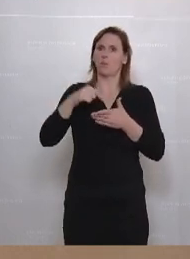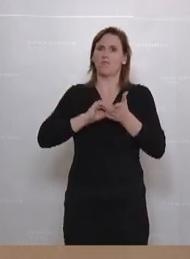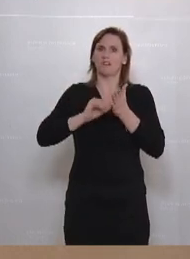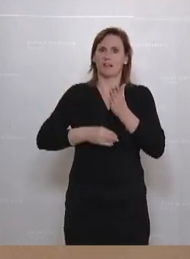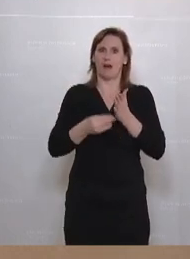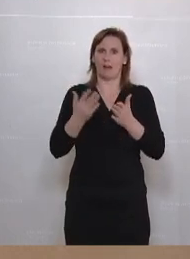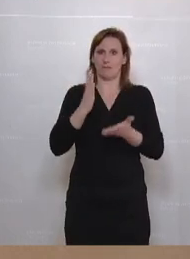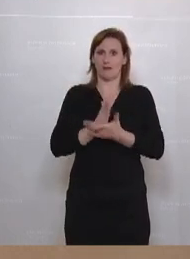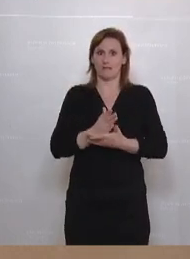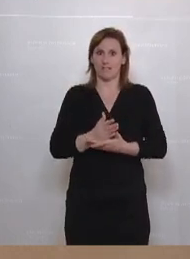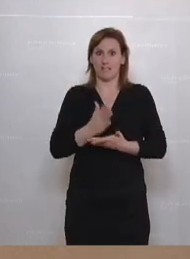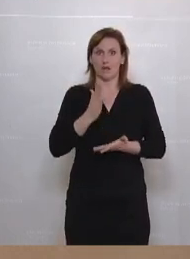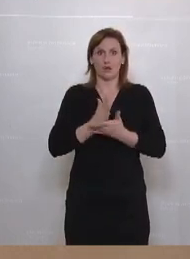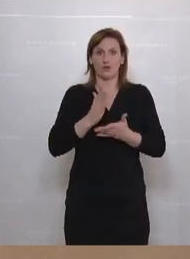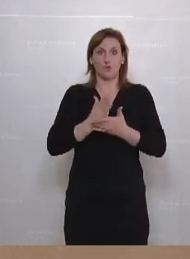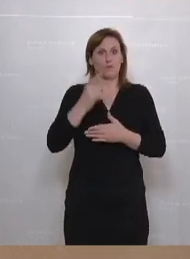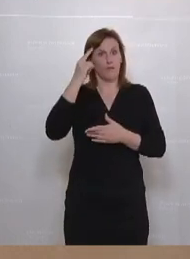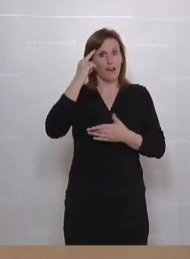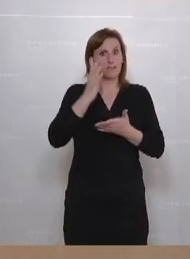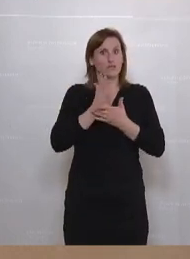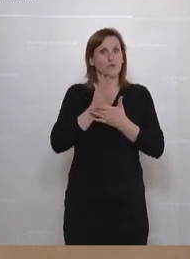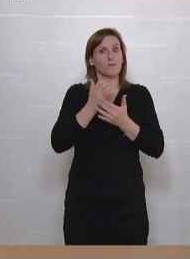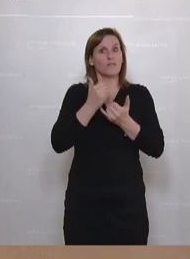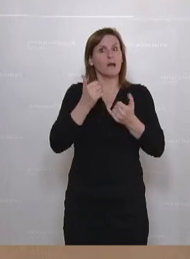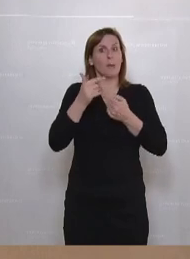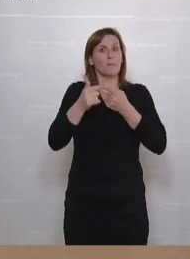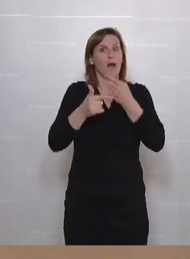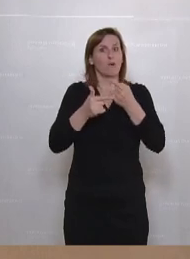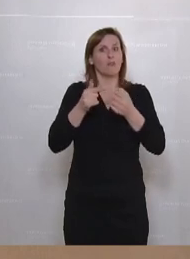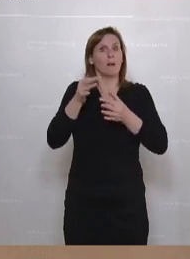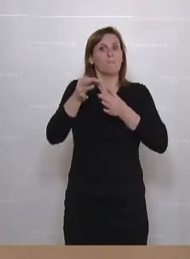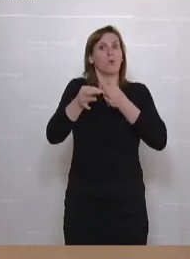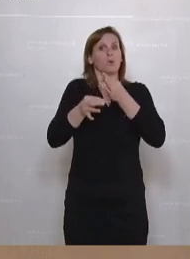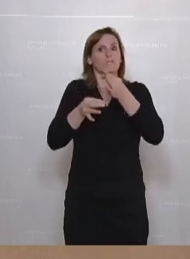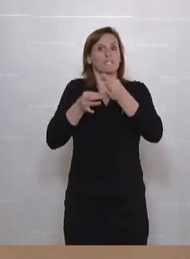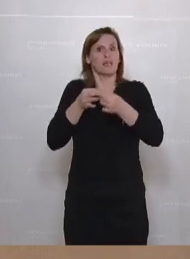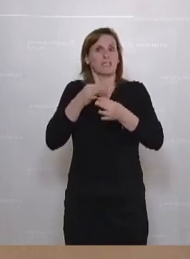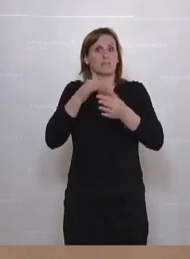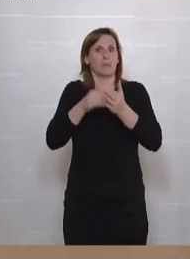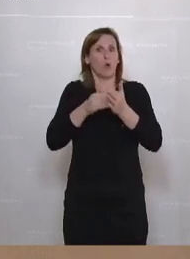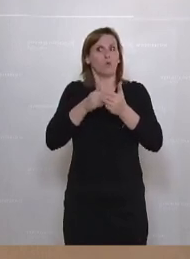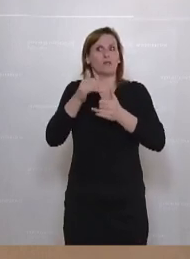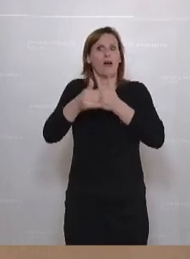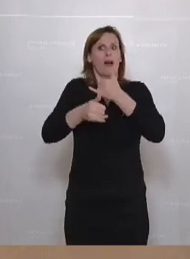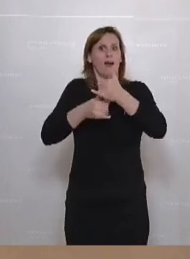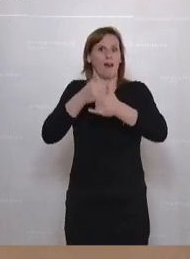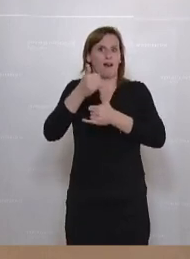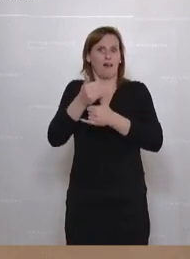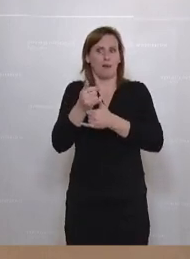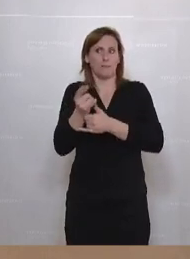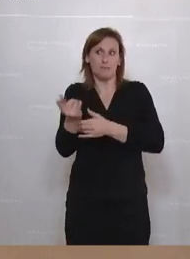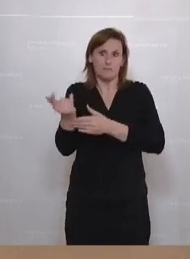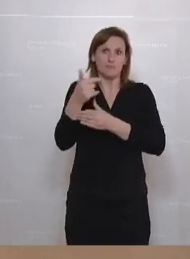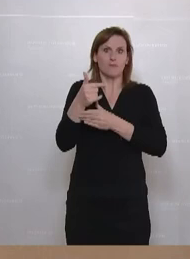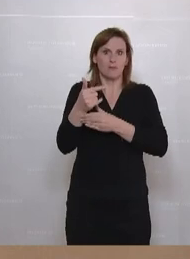jahrelanger Prozess und es ist jetzt so, dass das Thema Justizgrundrechte am Beginn steht und den gesamten Verhandlungsprozess begleitet und das letzte